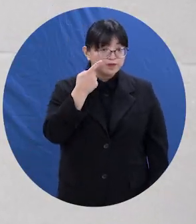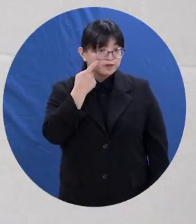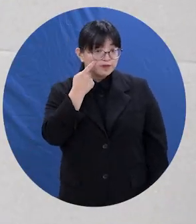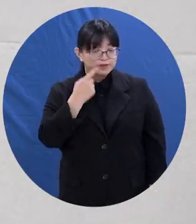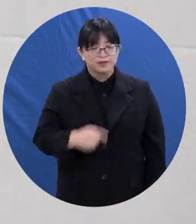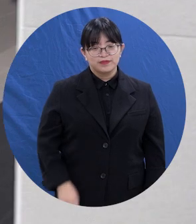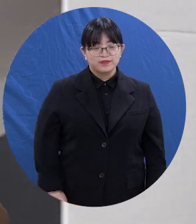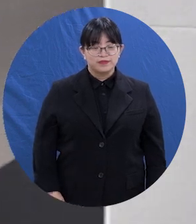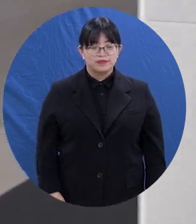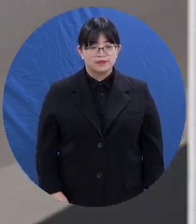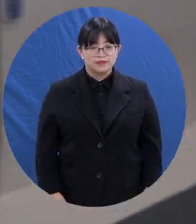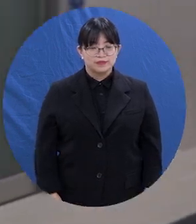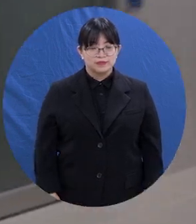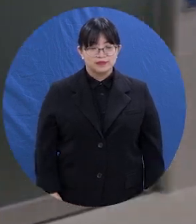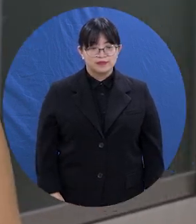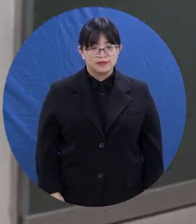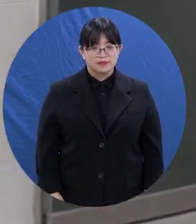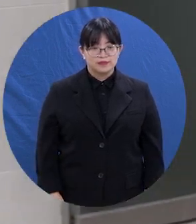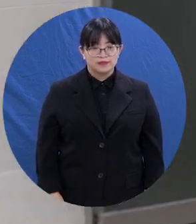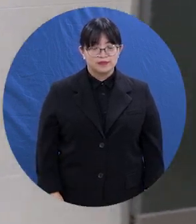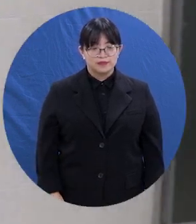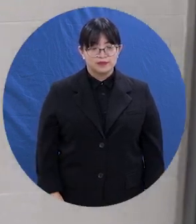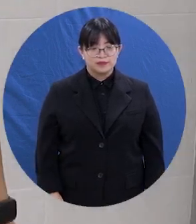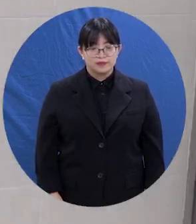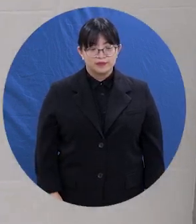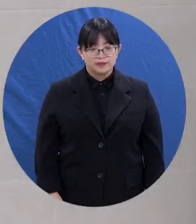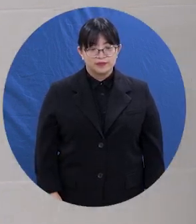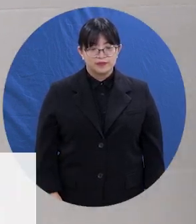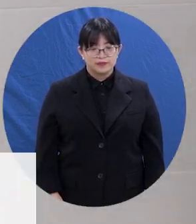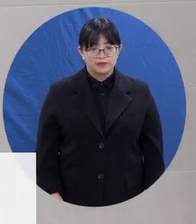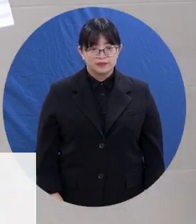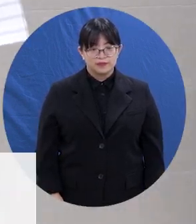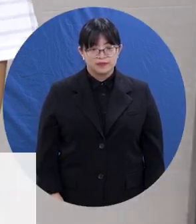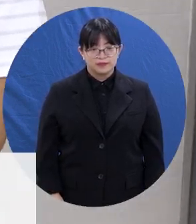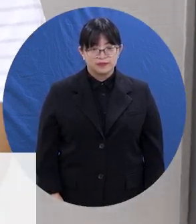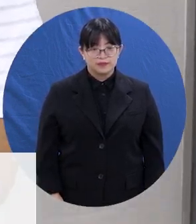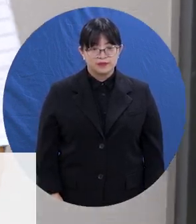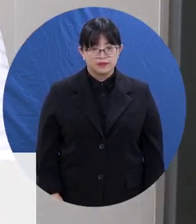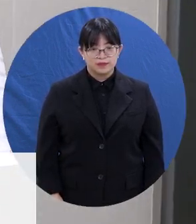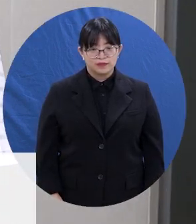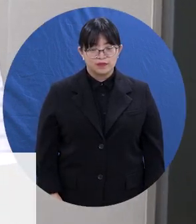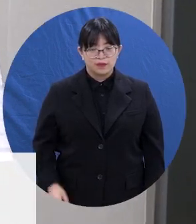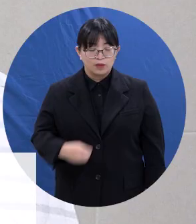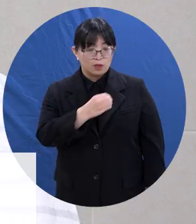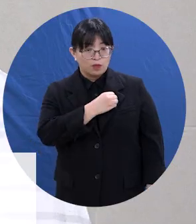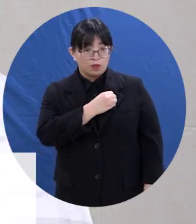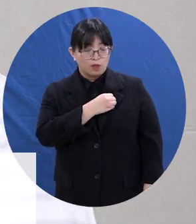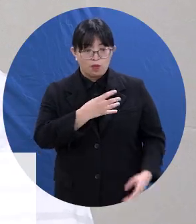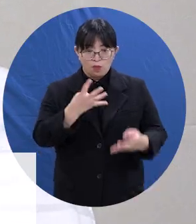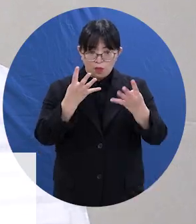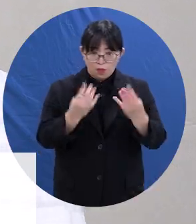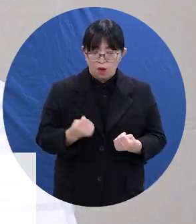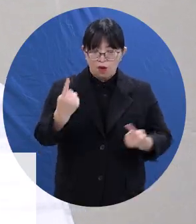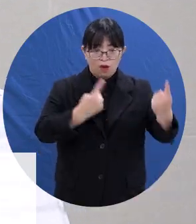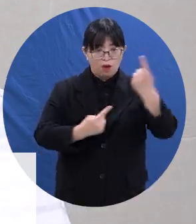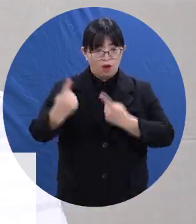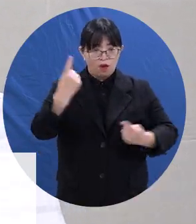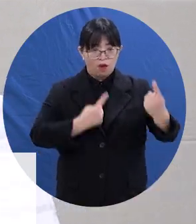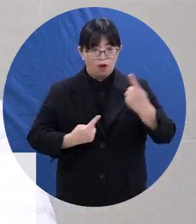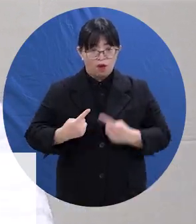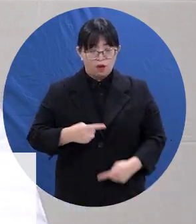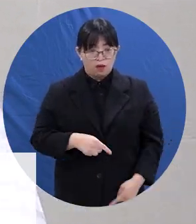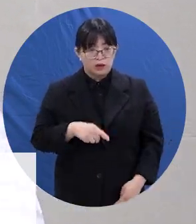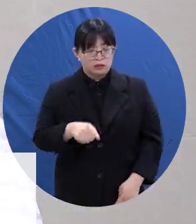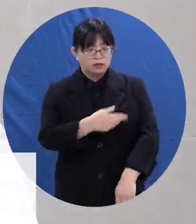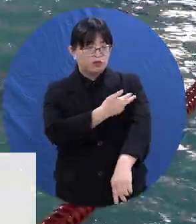우와, 어머나, 회원님들 너무 많으신데요? 여기는 일단 수영장으로 5개 이내로 운영 중에